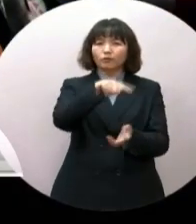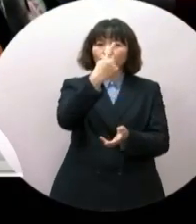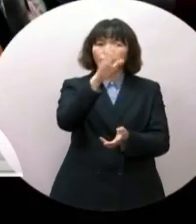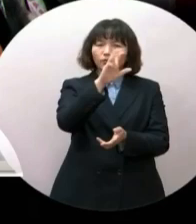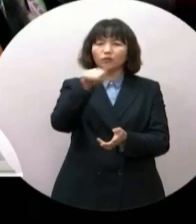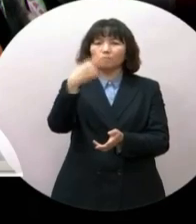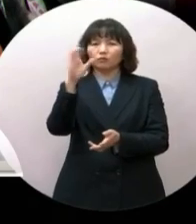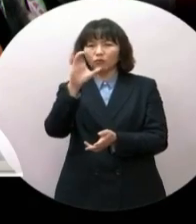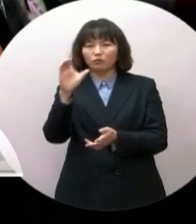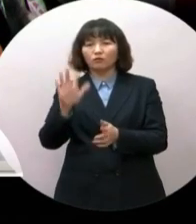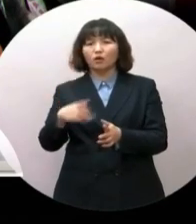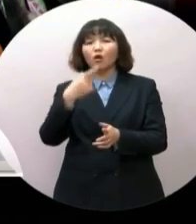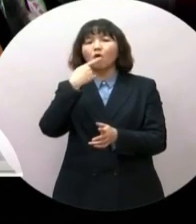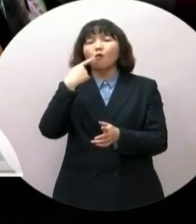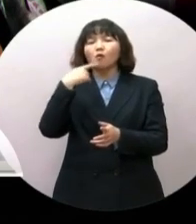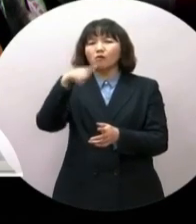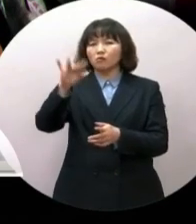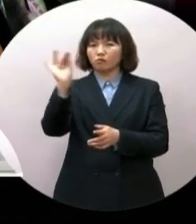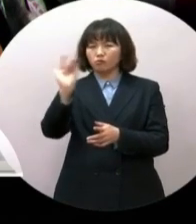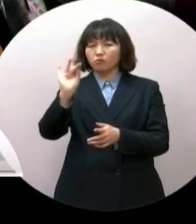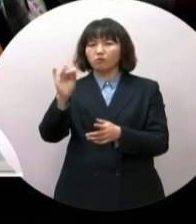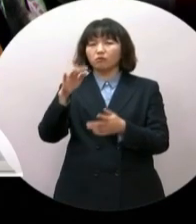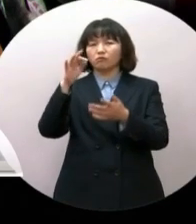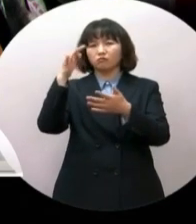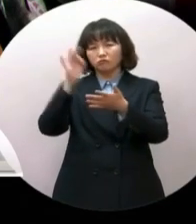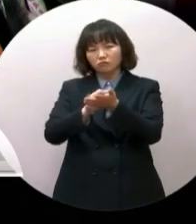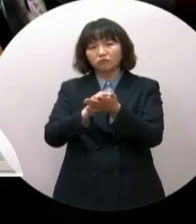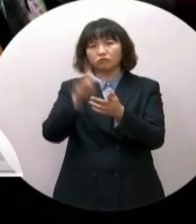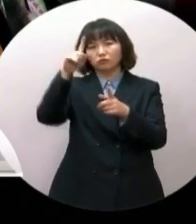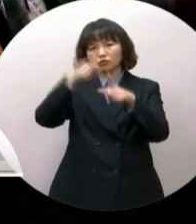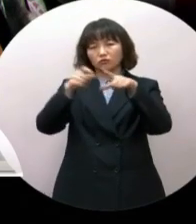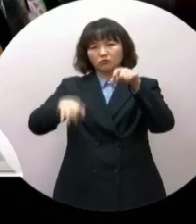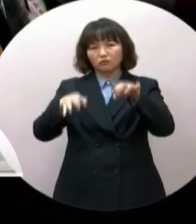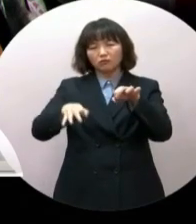二